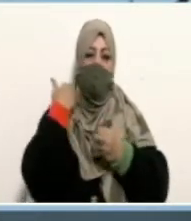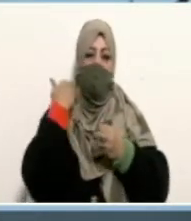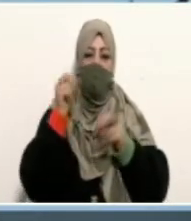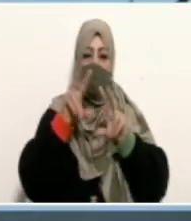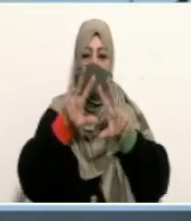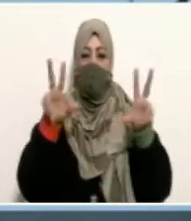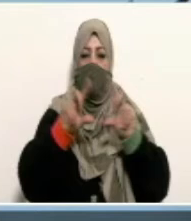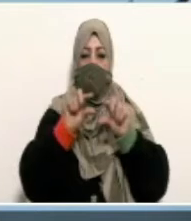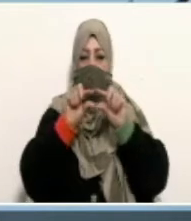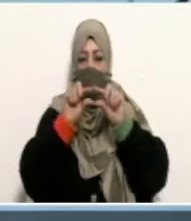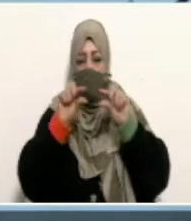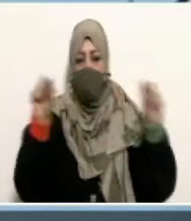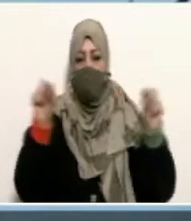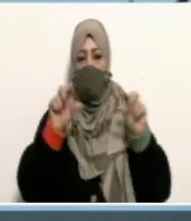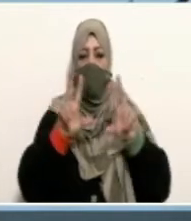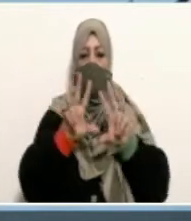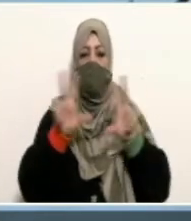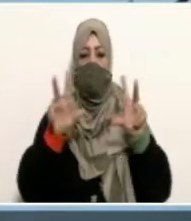وهي الرقم